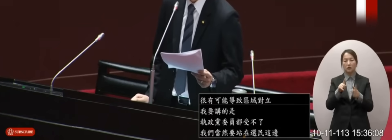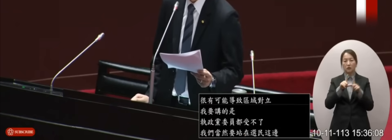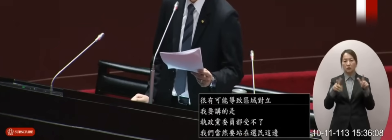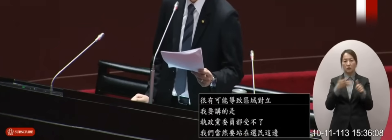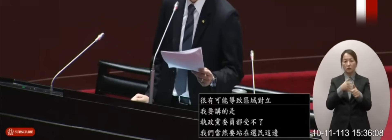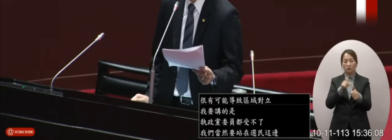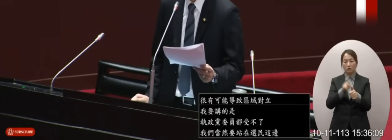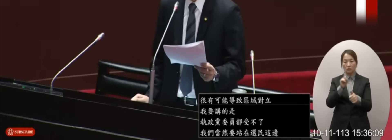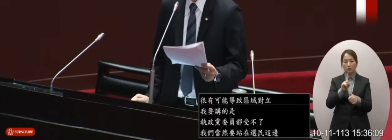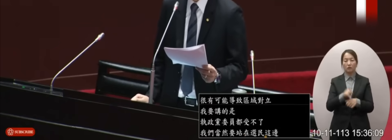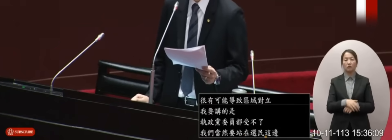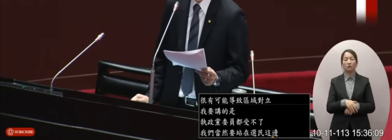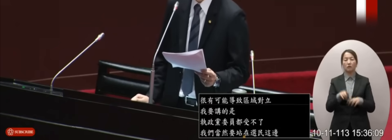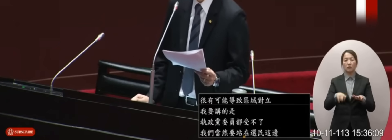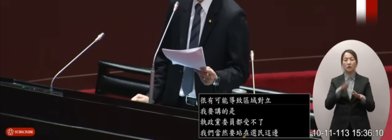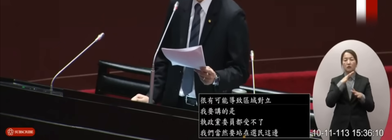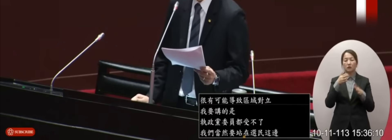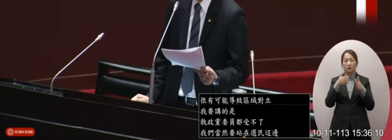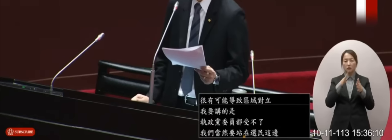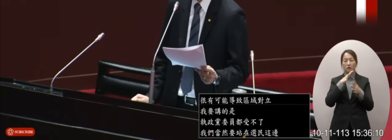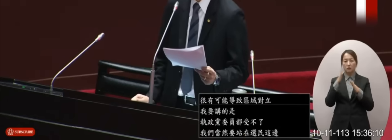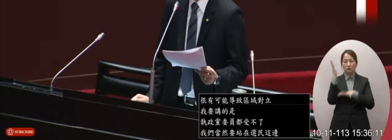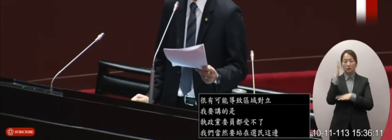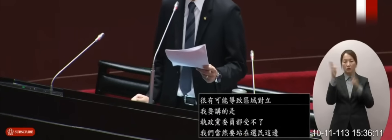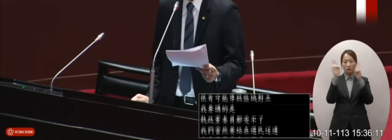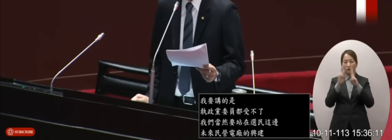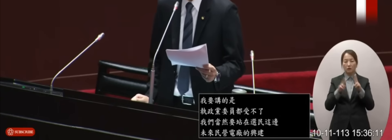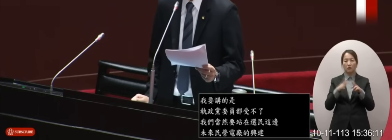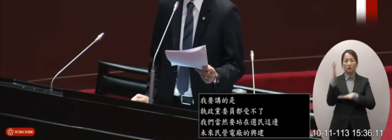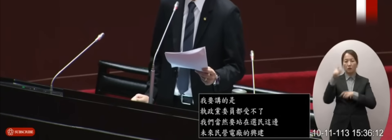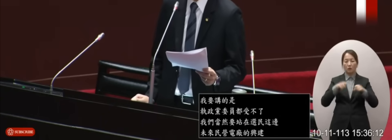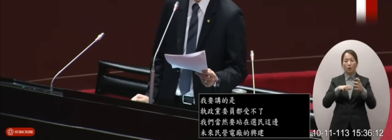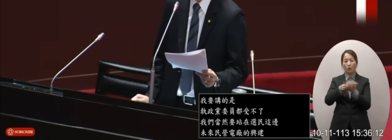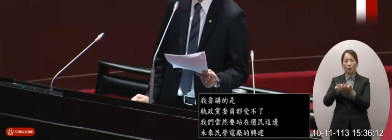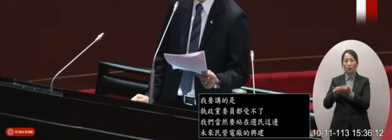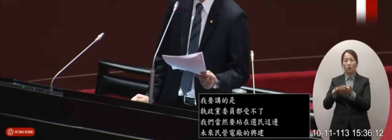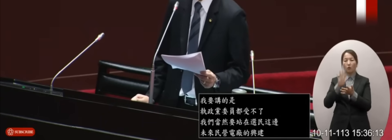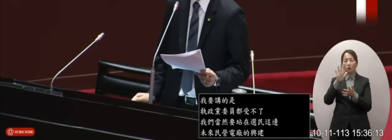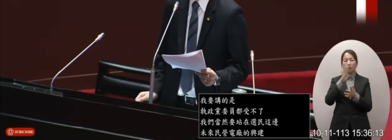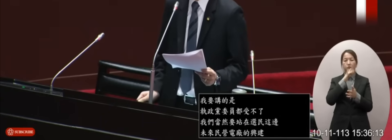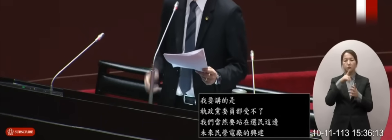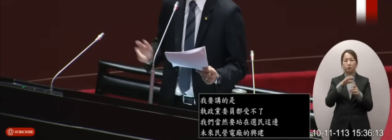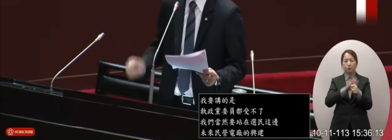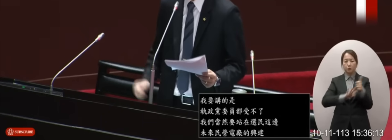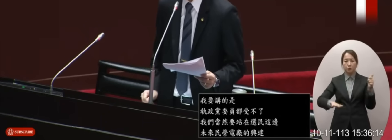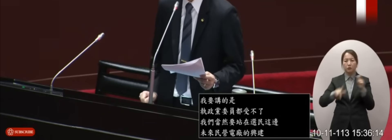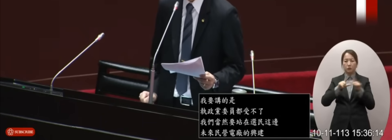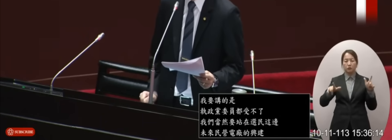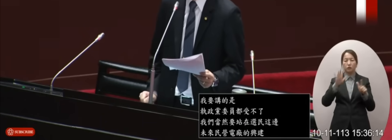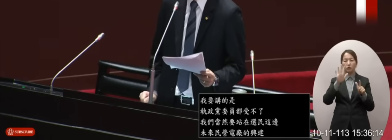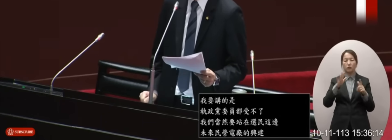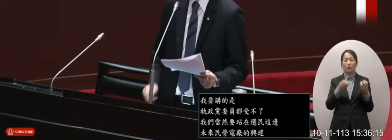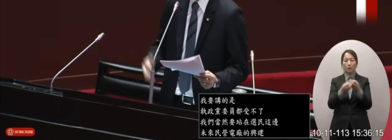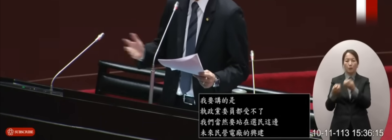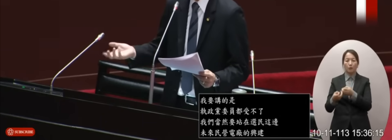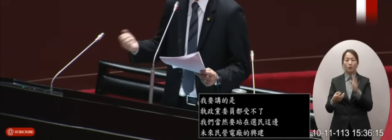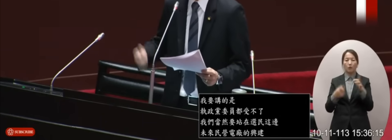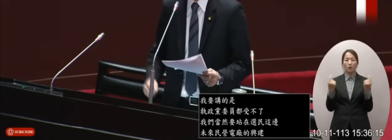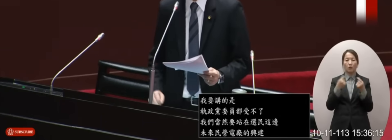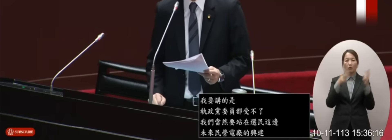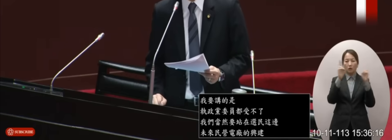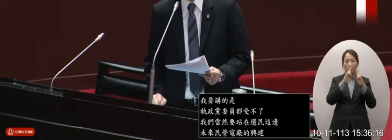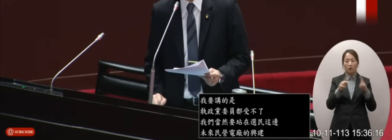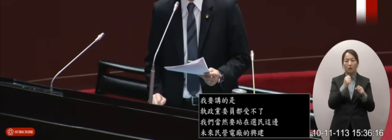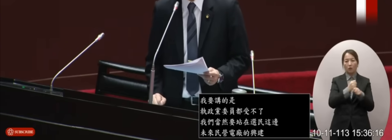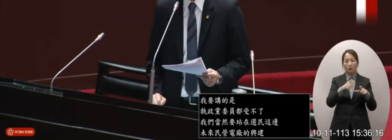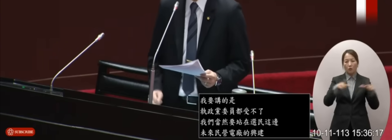的问题啊，也就是说我们的这个能源政策啊，显然是乱七八糟，而且后遗症频传，现在正在发生，不管是电厂的